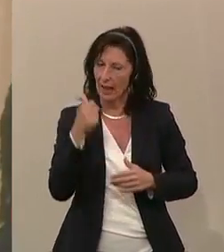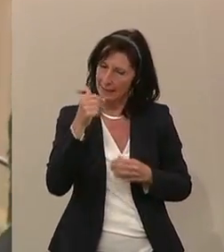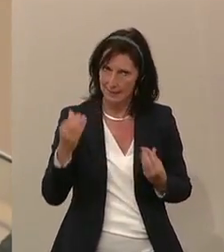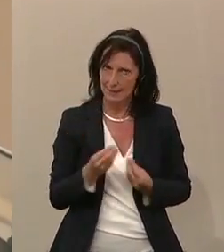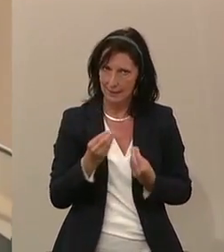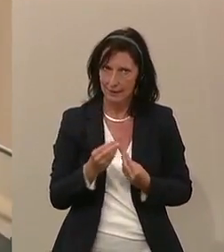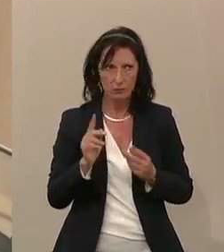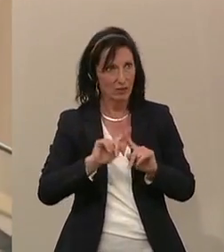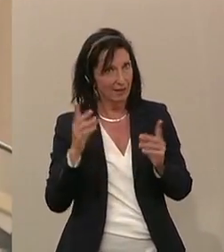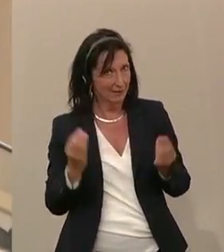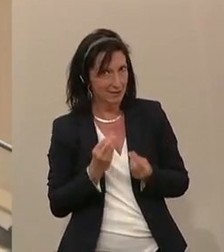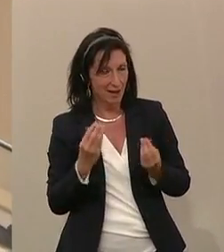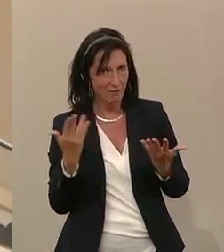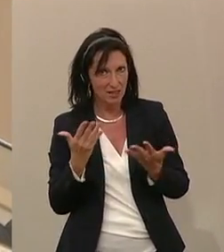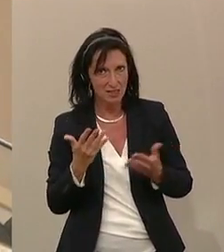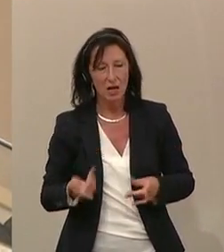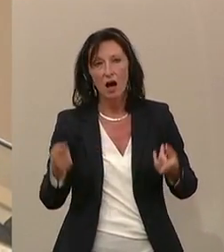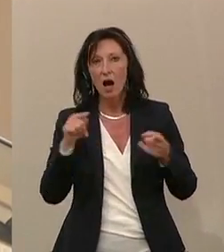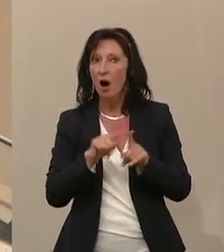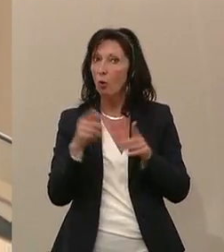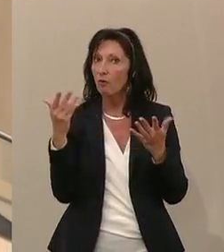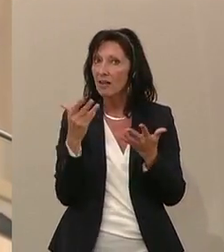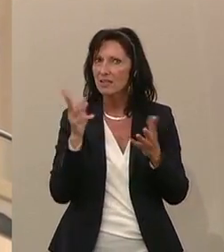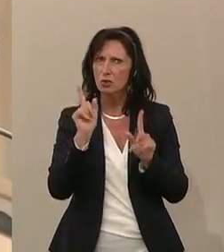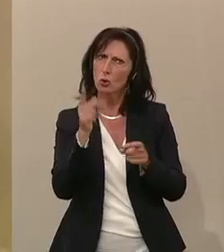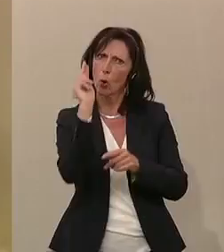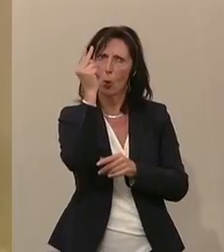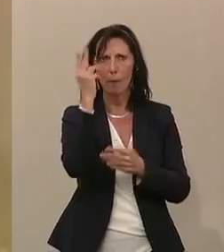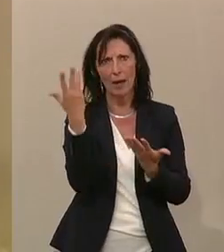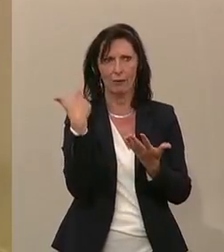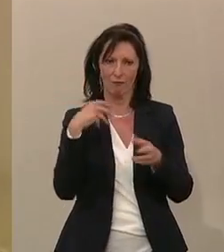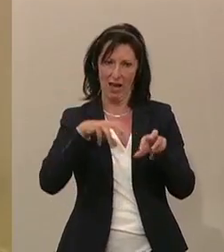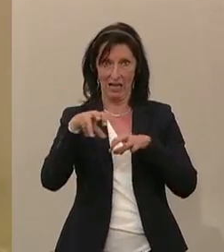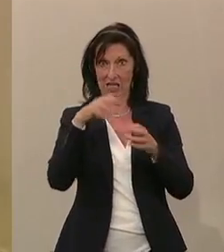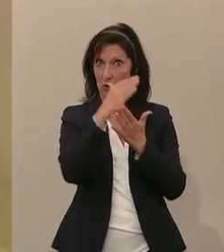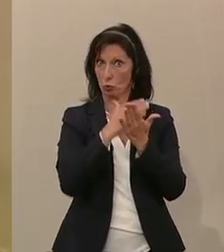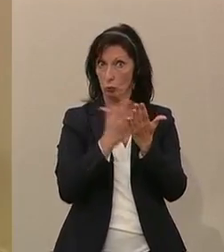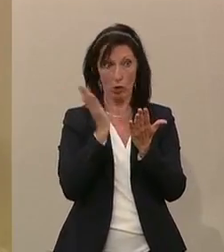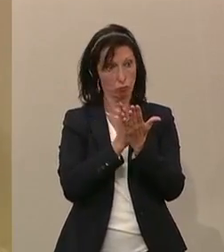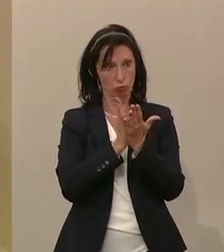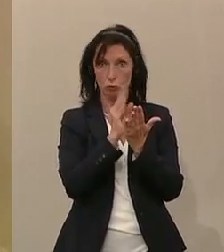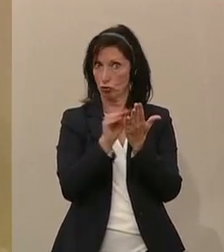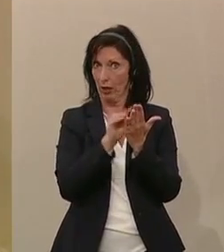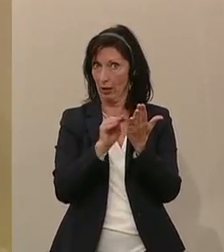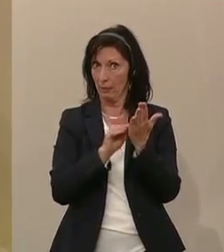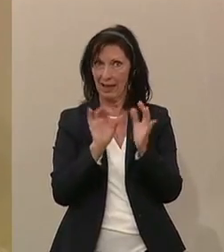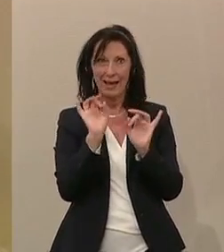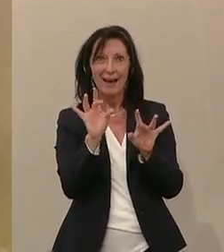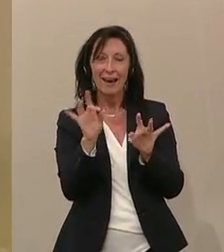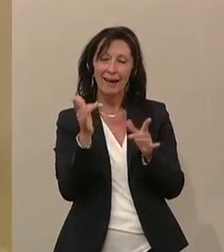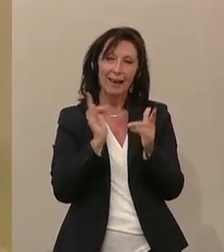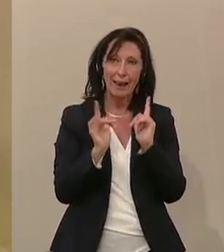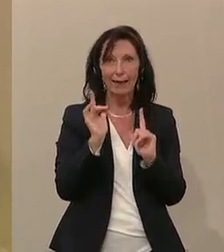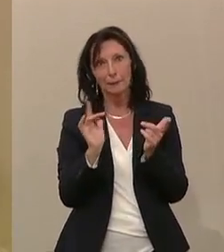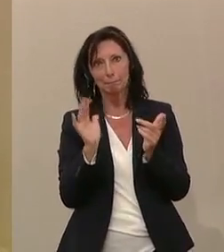eine. Das andere natürlich dann aber auch ergänzend, muss man sich überlegen, wir haben das ja auch im Regierungsprogramm festgelegt, wie man Lehrern, die halt leider nicht so